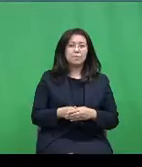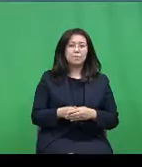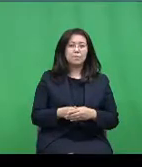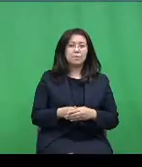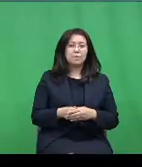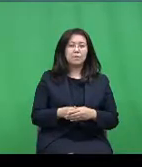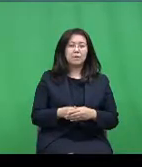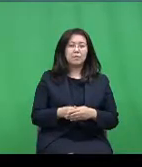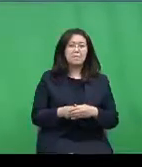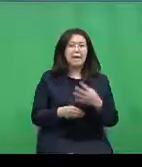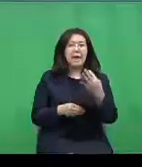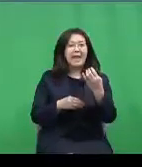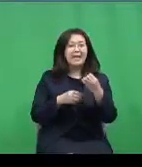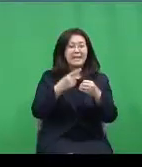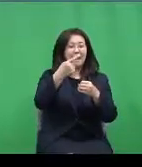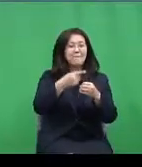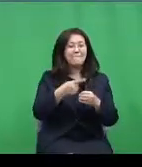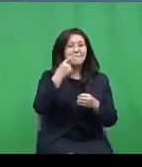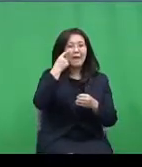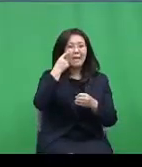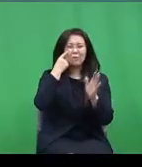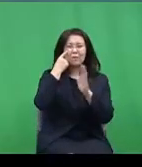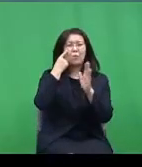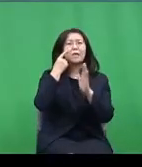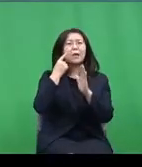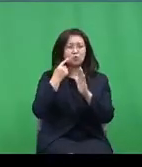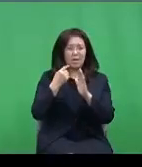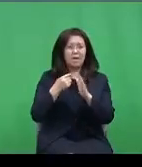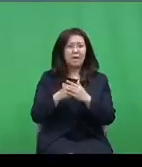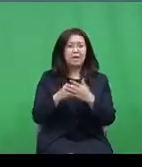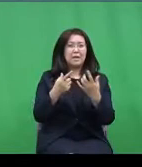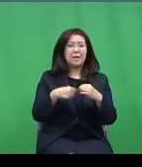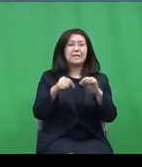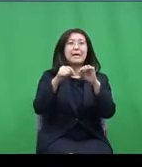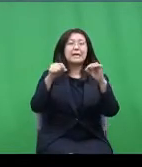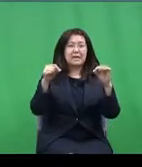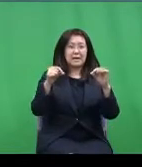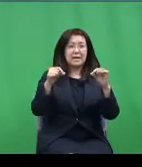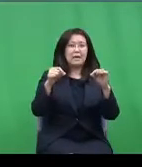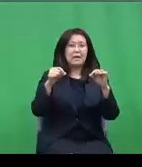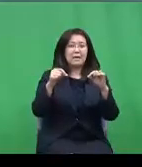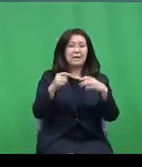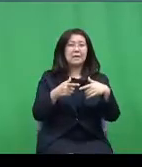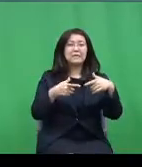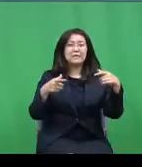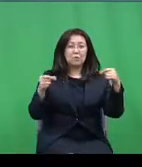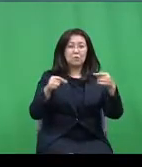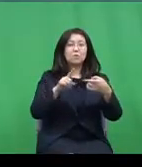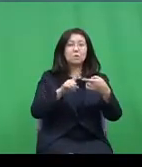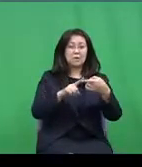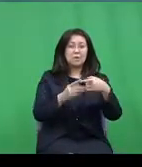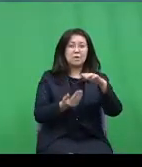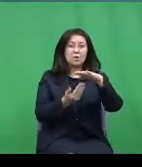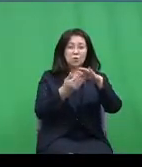まあ、何番目とかなんとかいうことではなくてね、まあ、結果としてそれで全国でもトップクラス